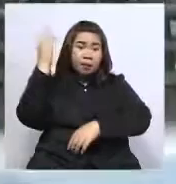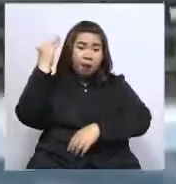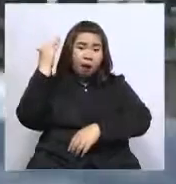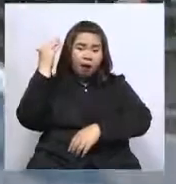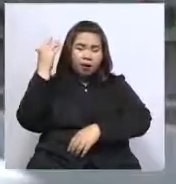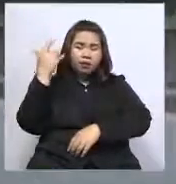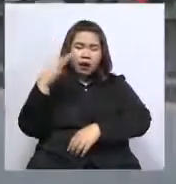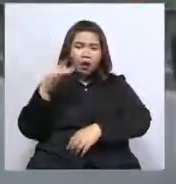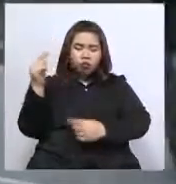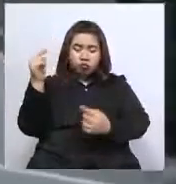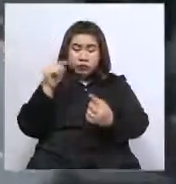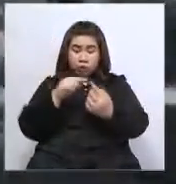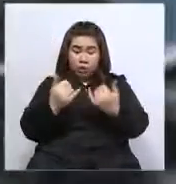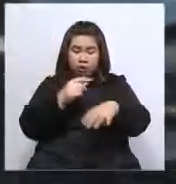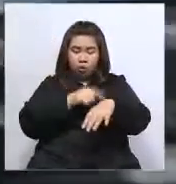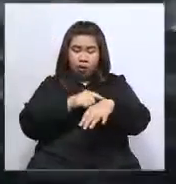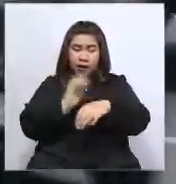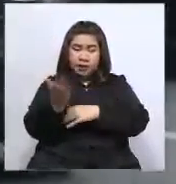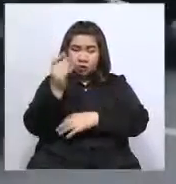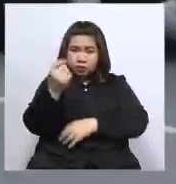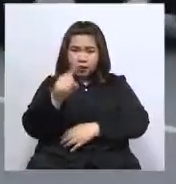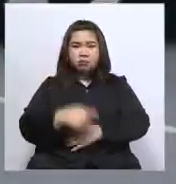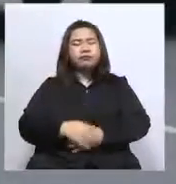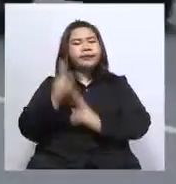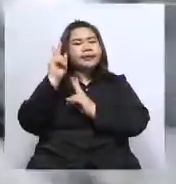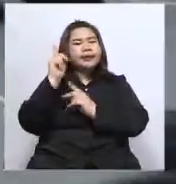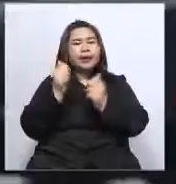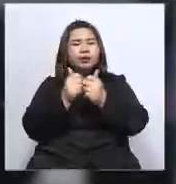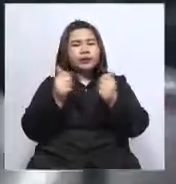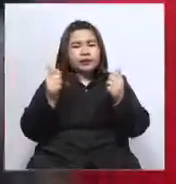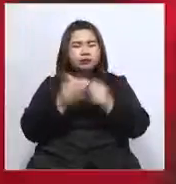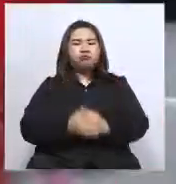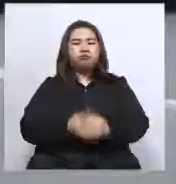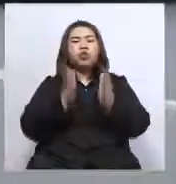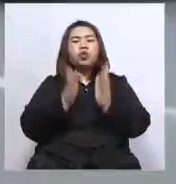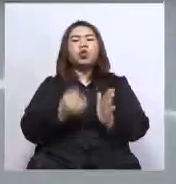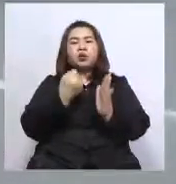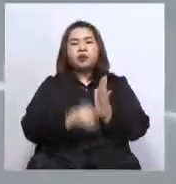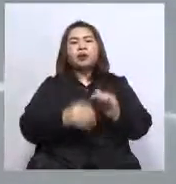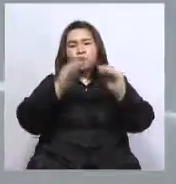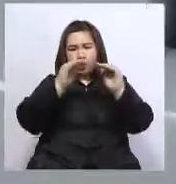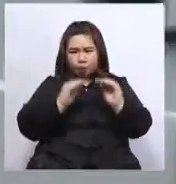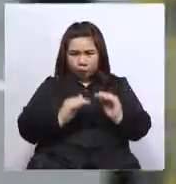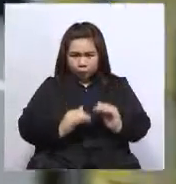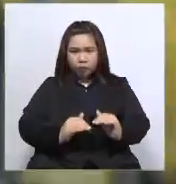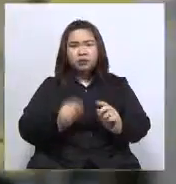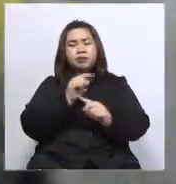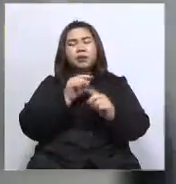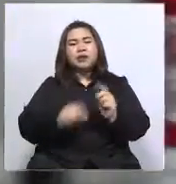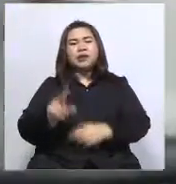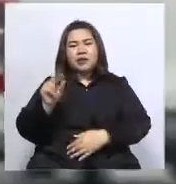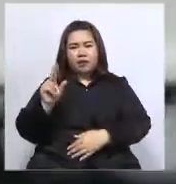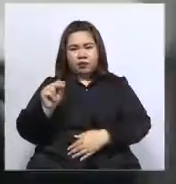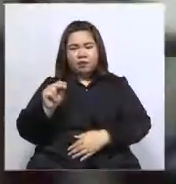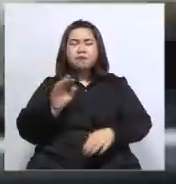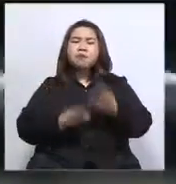จนถึงเวลา 11 นาฬิกาของวันนี้นะคะคุณผู้ชมคะข่าวดีค่ะพบว่ามียอดผู้กระทำความผิดลดลงถึงร้อยละ30